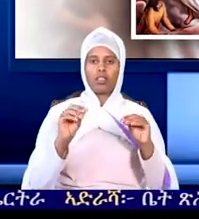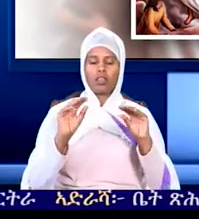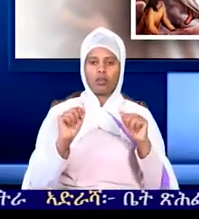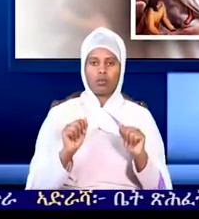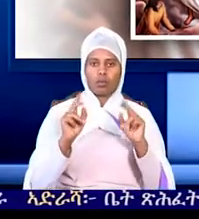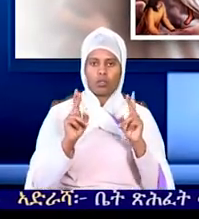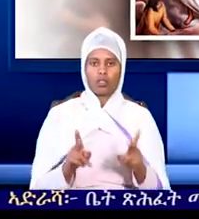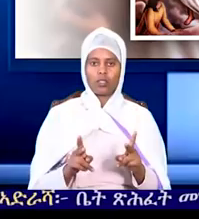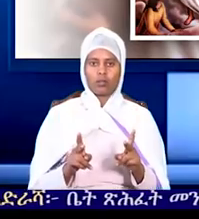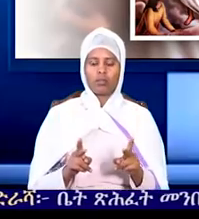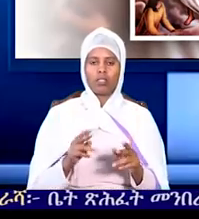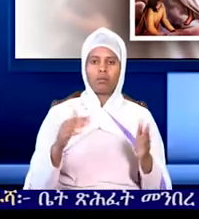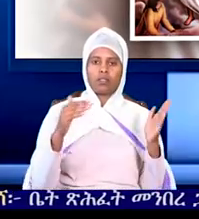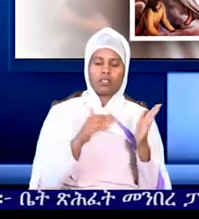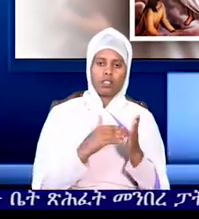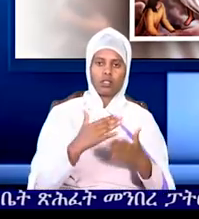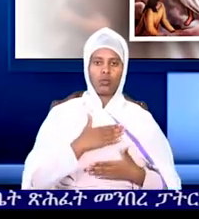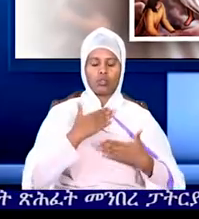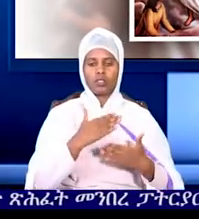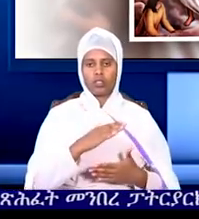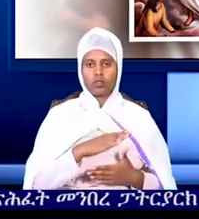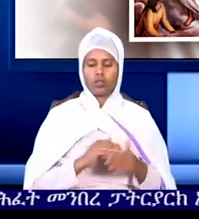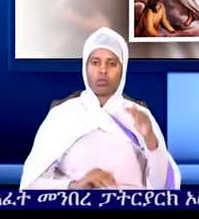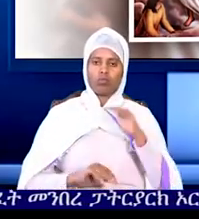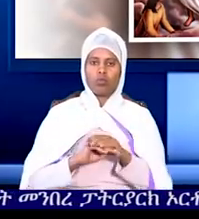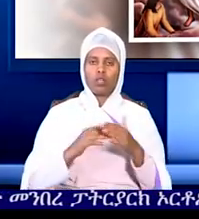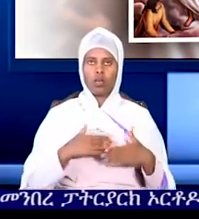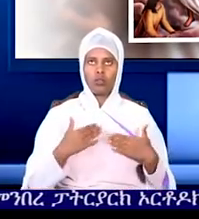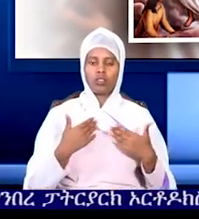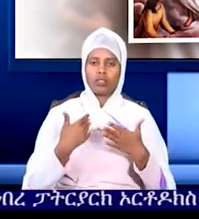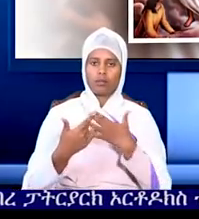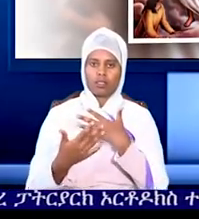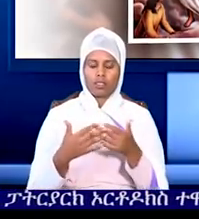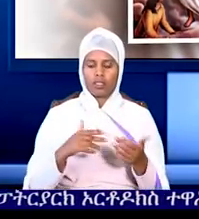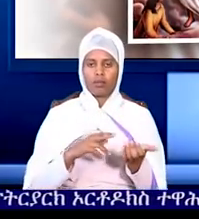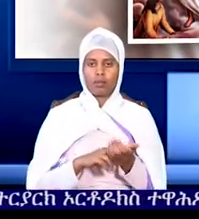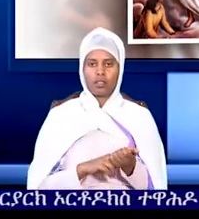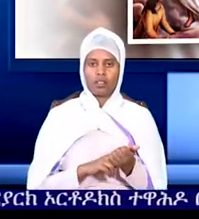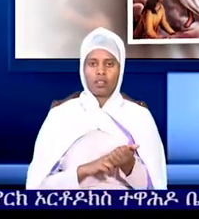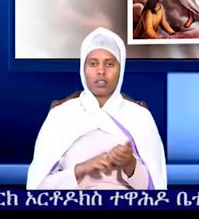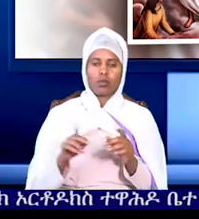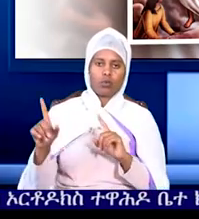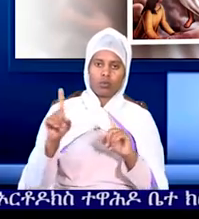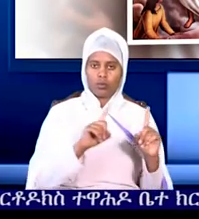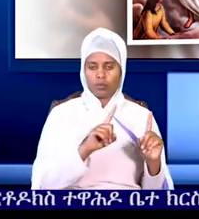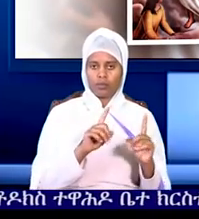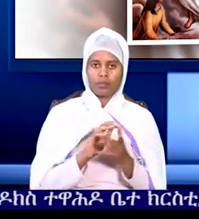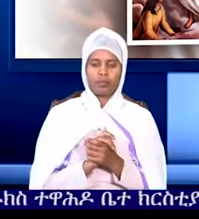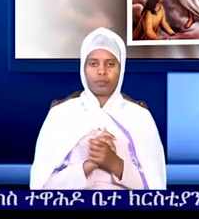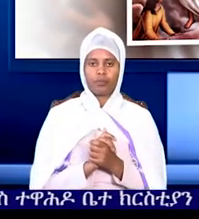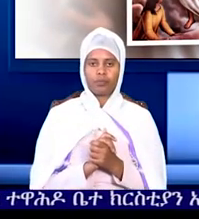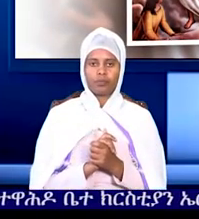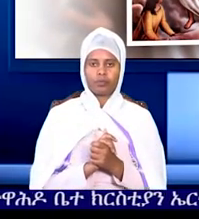ነመስግነላን መዓልቲያ እሞ ስለዚ ከምቲ ኣብፂሕናን ሕጒስናን ዘሎ ምሉእ ሃጎስ እግበረልና። ኦ